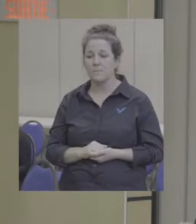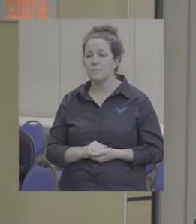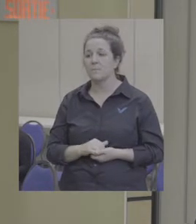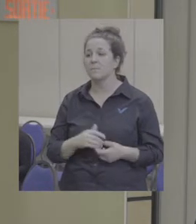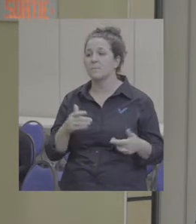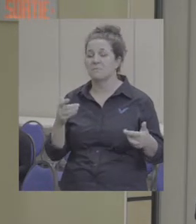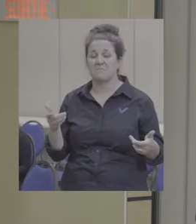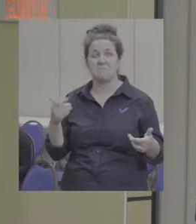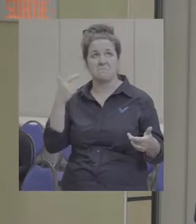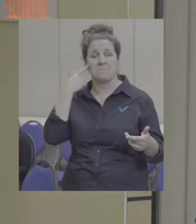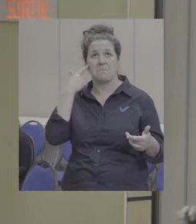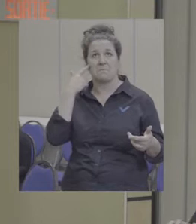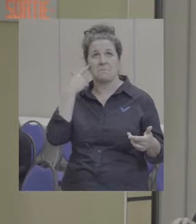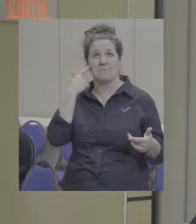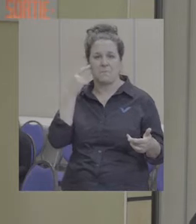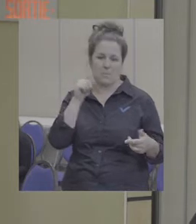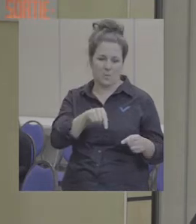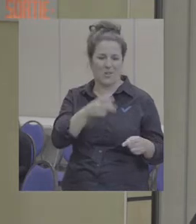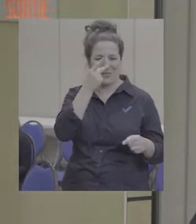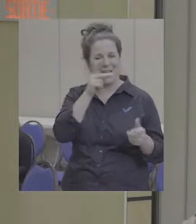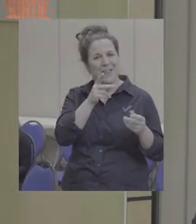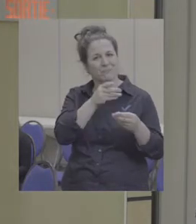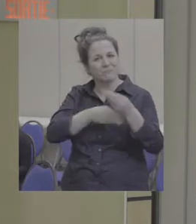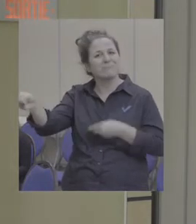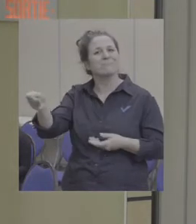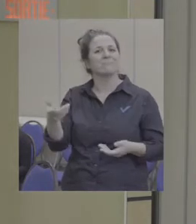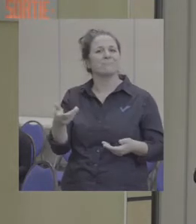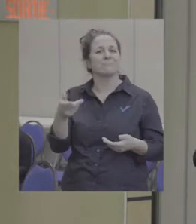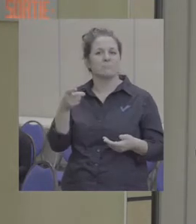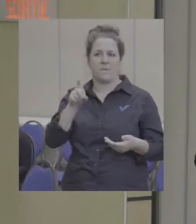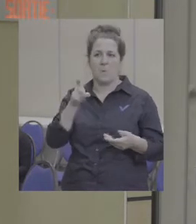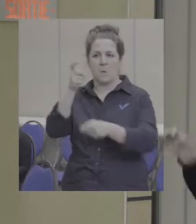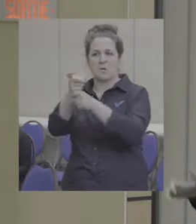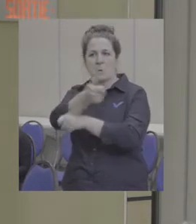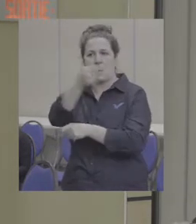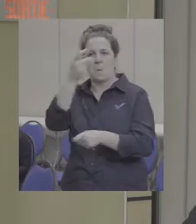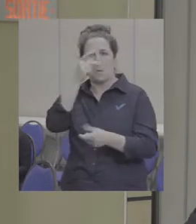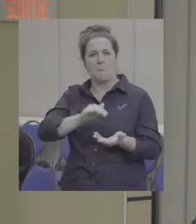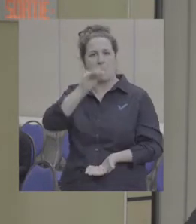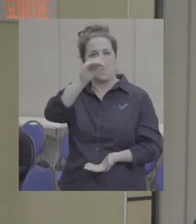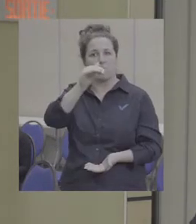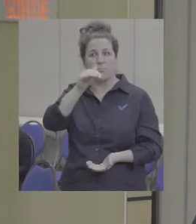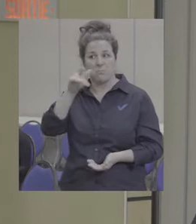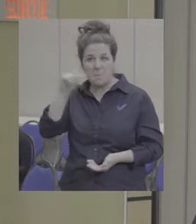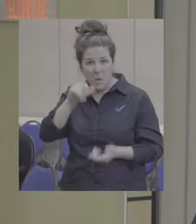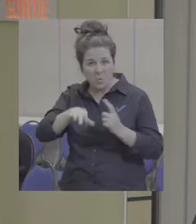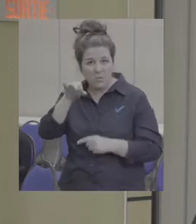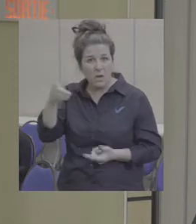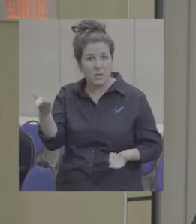Là, j'ai dit, il faudrait changer la toilette. Il faudrait mettre une plus haute. Mais ils n'ont pas